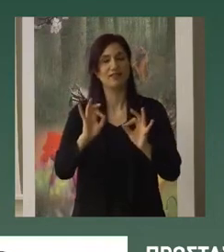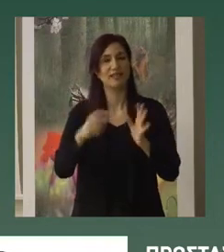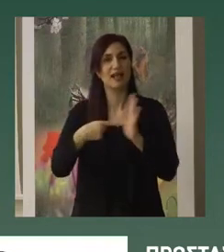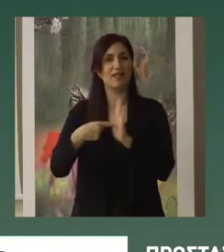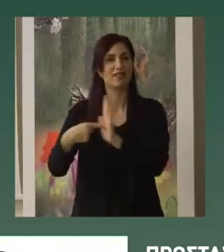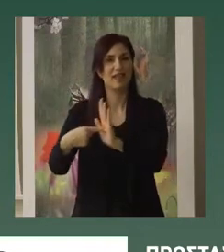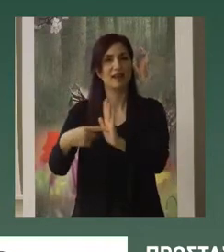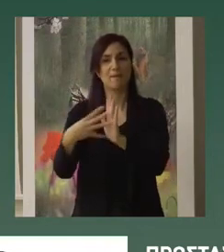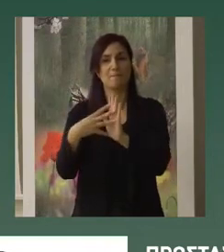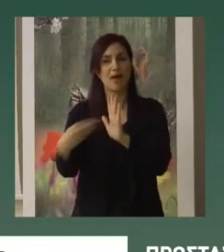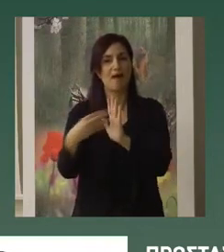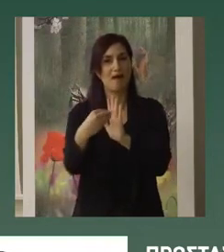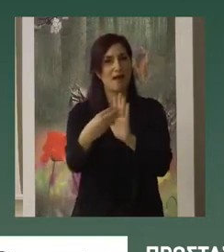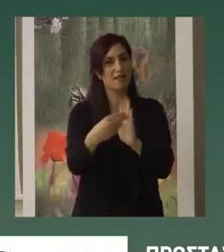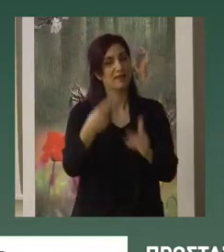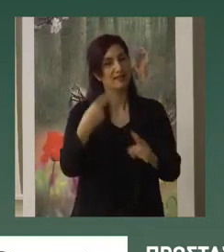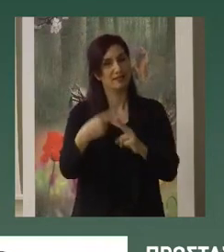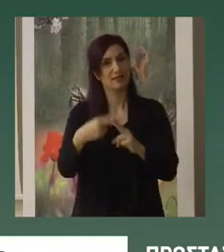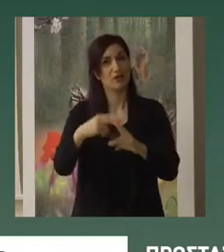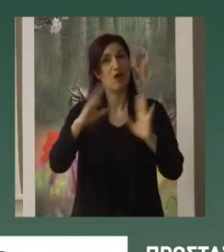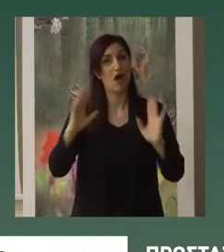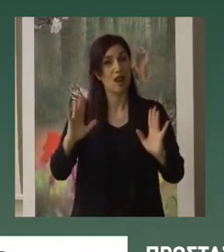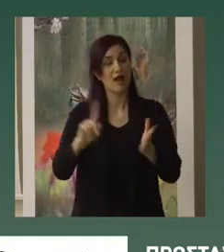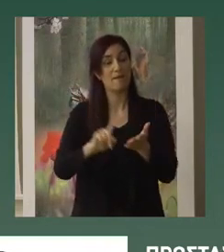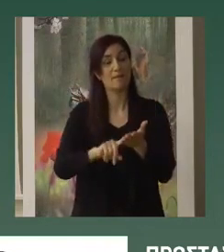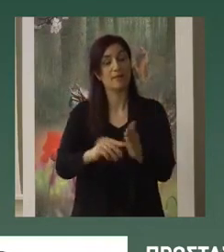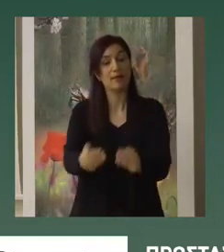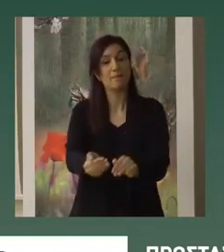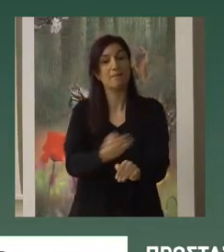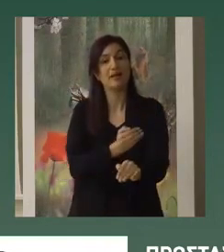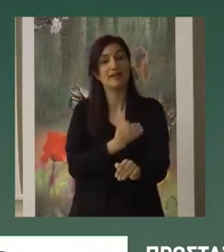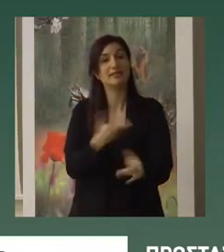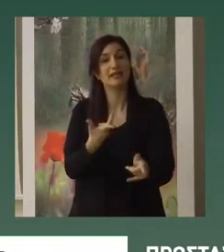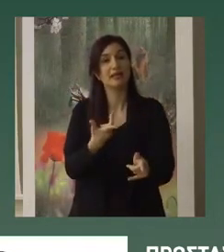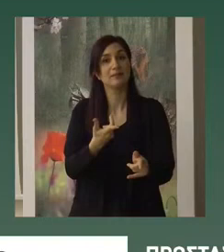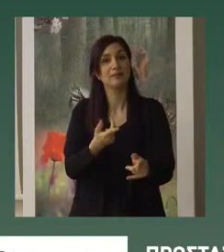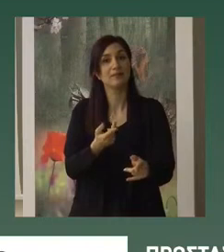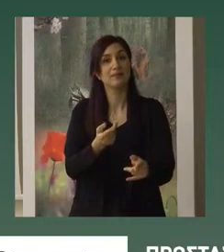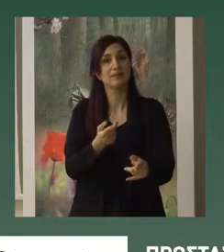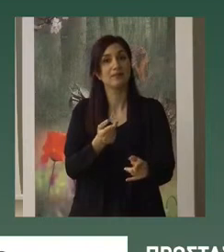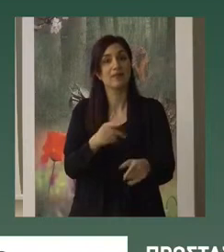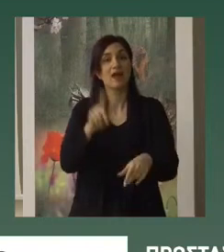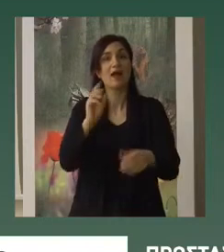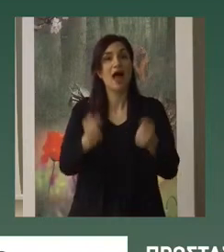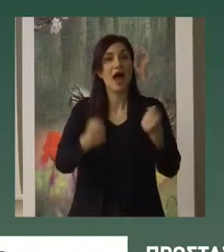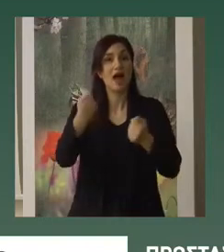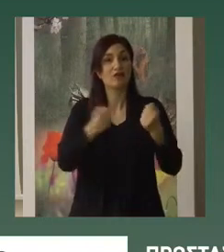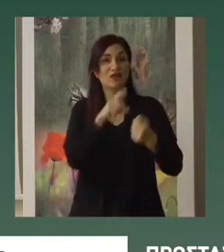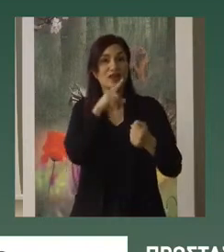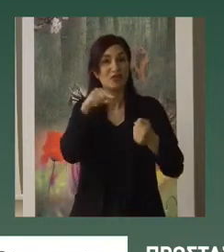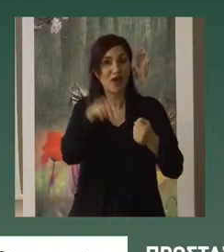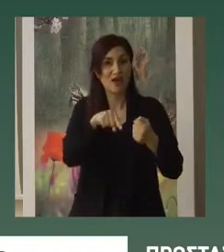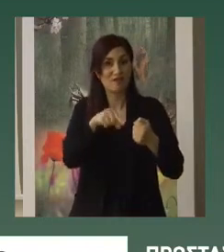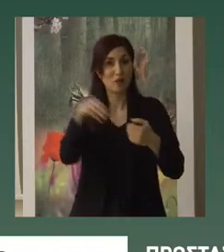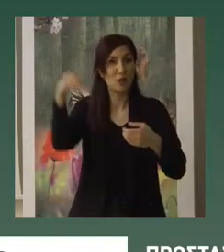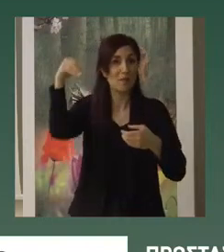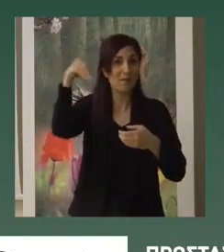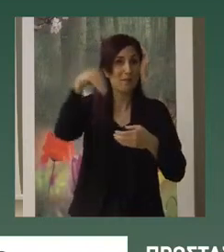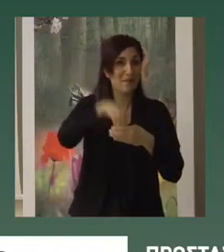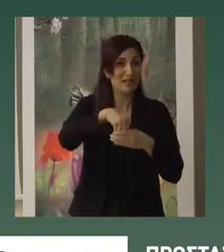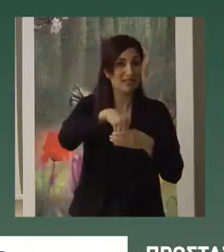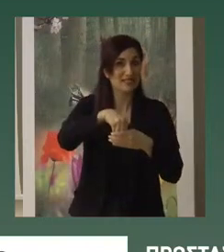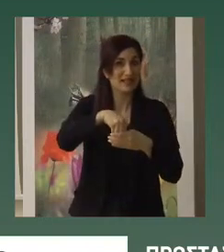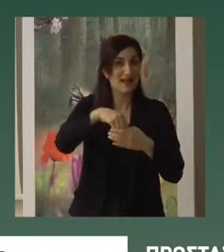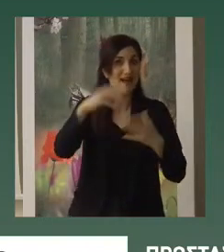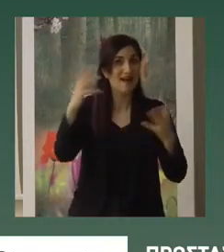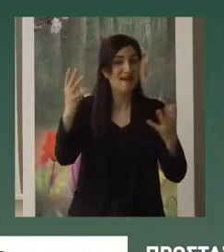τους έχει μια βασική προϋπόθεση. Ότι η πηγή ενέργειας πρέπει να είναι από ανανεώσιμες πηγές. Γιατί διαφορετικά θα έχουμε αυτό που θα δείξει το